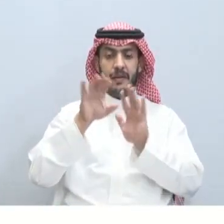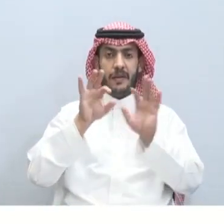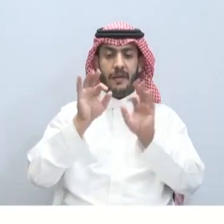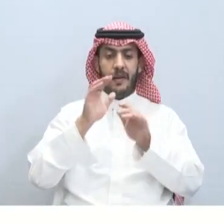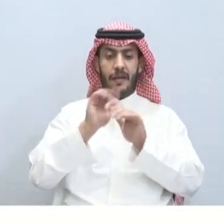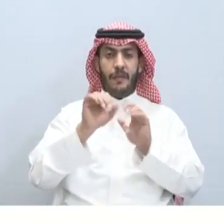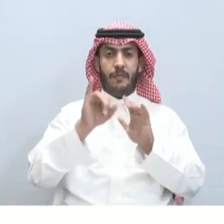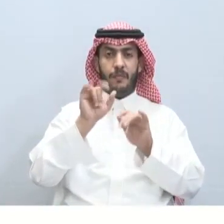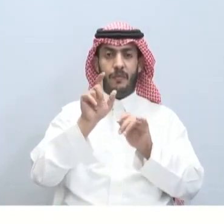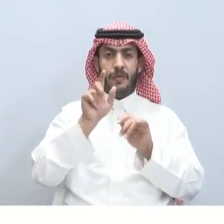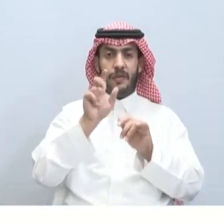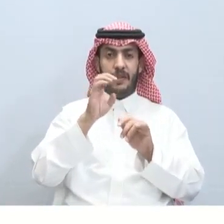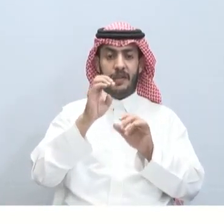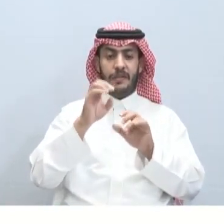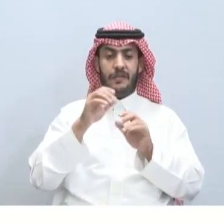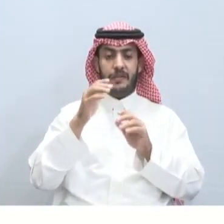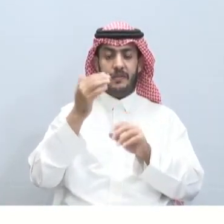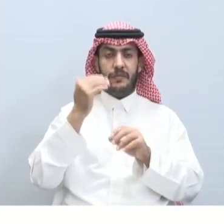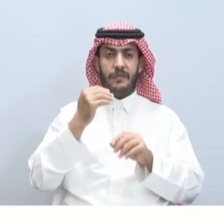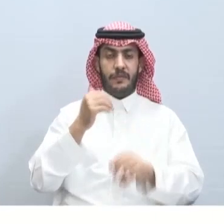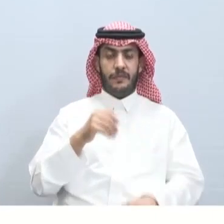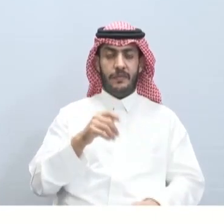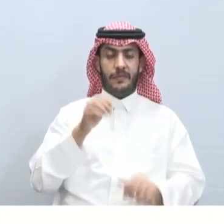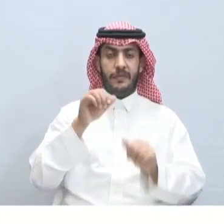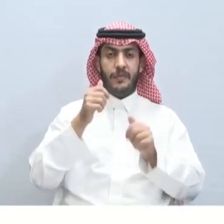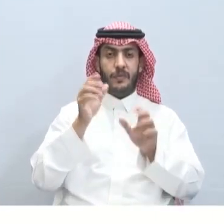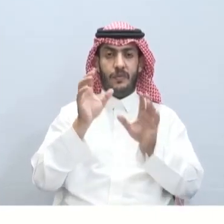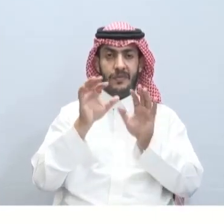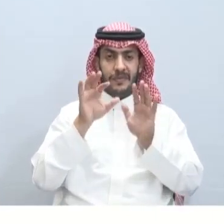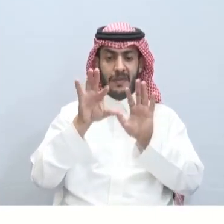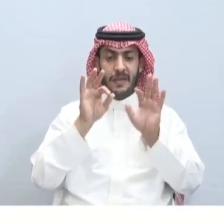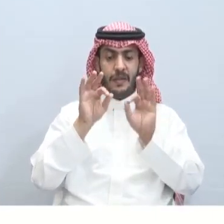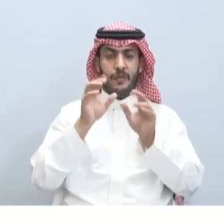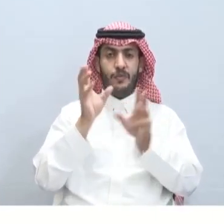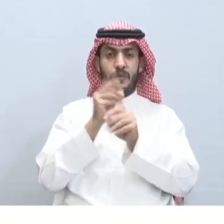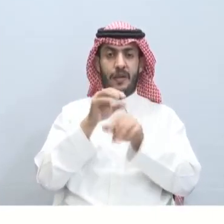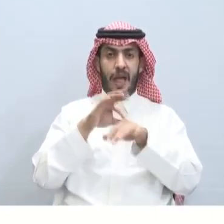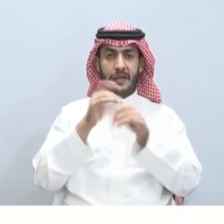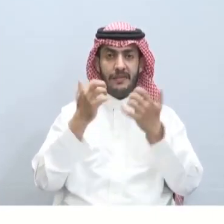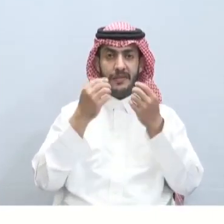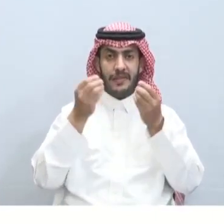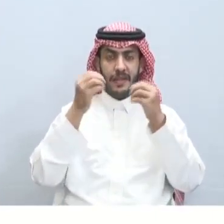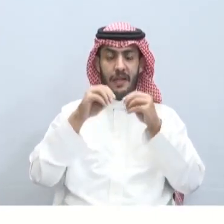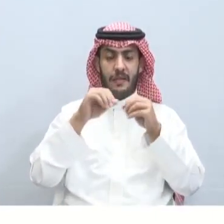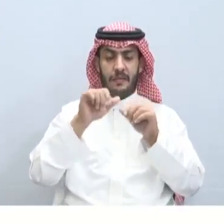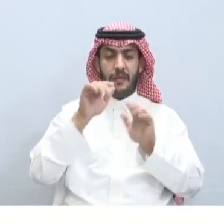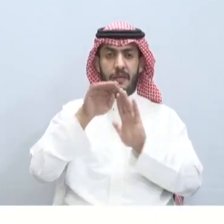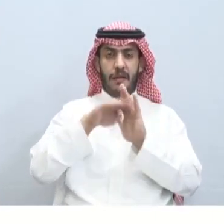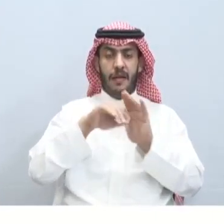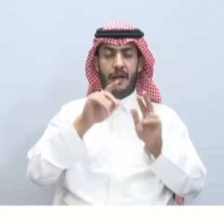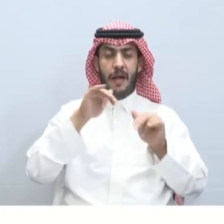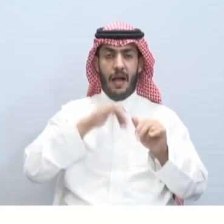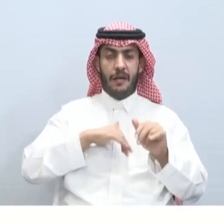منتج للدراسه ستحدد السوق فئه كبيره من مستهلكين الذين لديهم حاجات